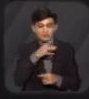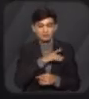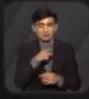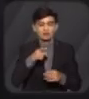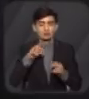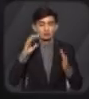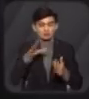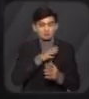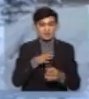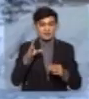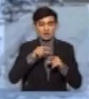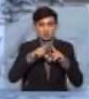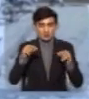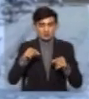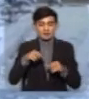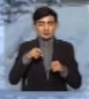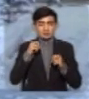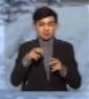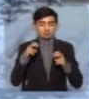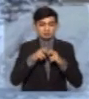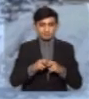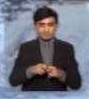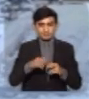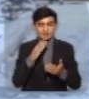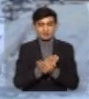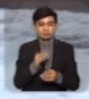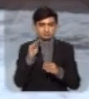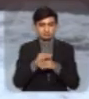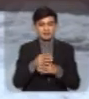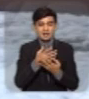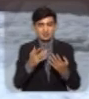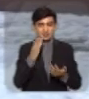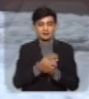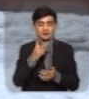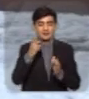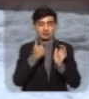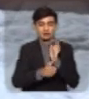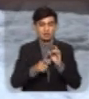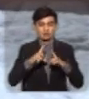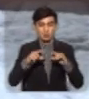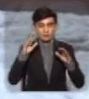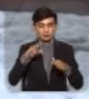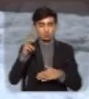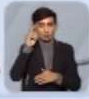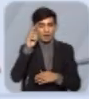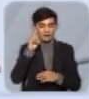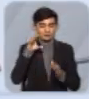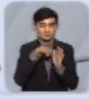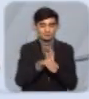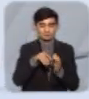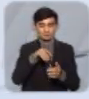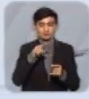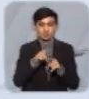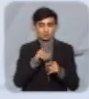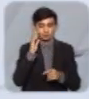соң облыстағы барлық мектептерде қауіпсіздік шаралары күшейтіліп жатыр. Тіпті келер жылы 260 мектепті ішкі әжетханамен қамтамасыз ету үшін